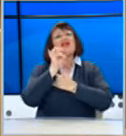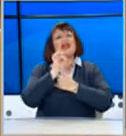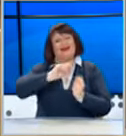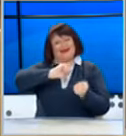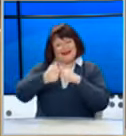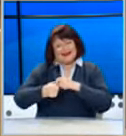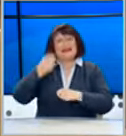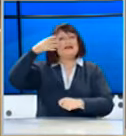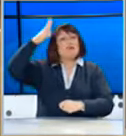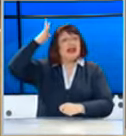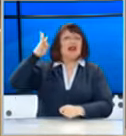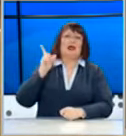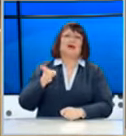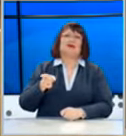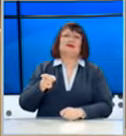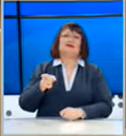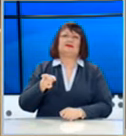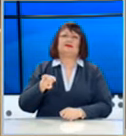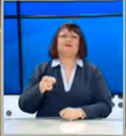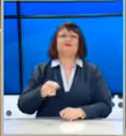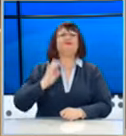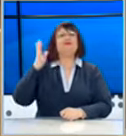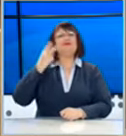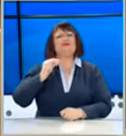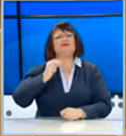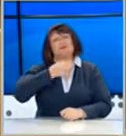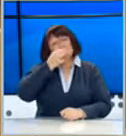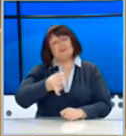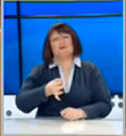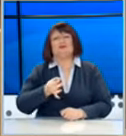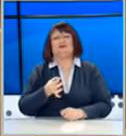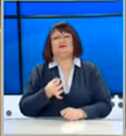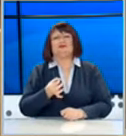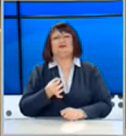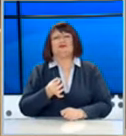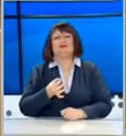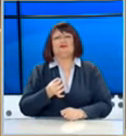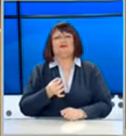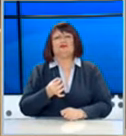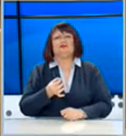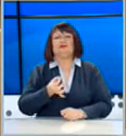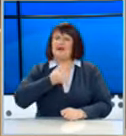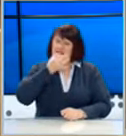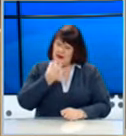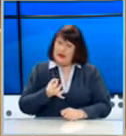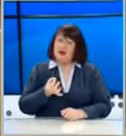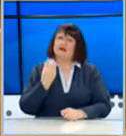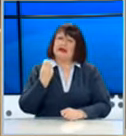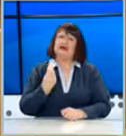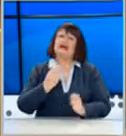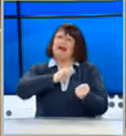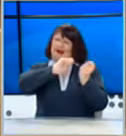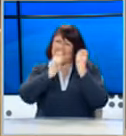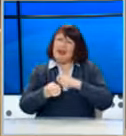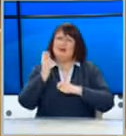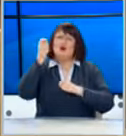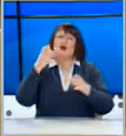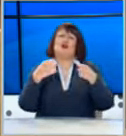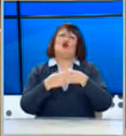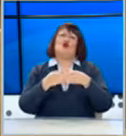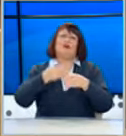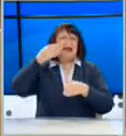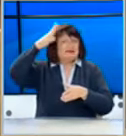όπως κάποιος πρώην βουλευτής σας, είχε αποκαλέσει καλές εκδοχές της? Το ΠΑΣΟΚ στάθηκε